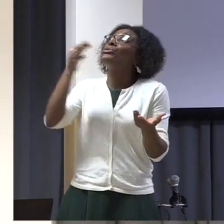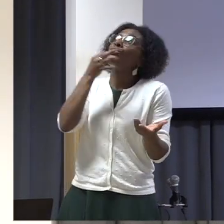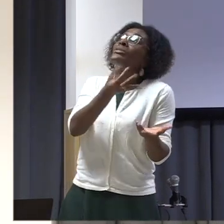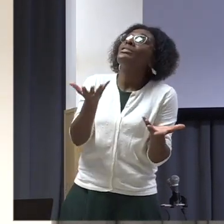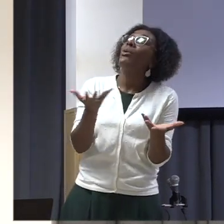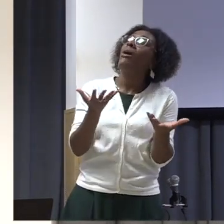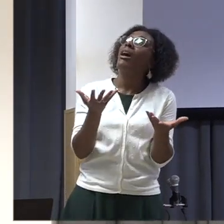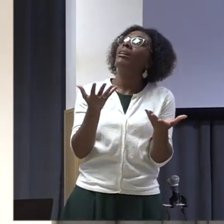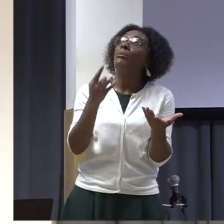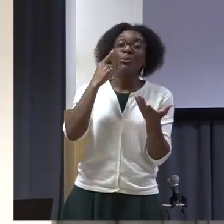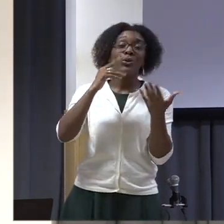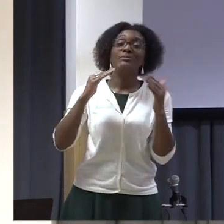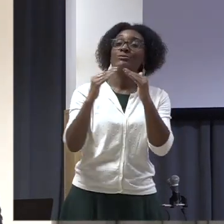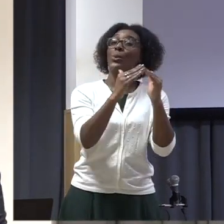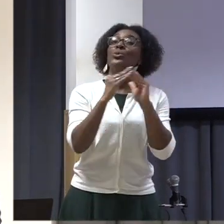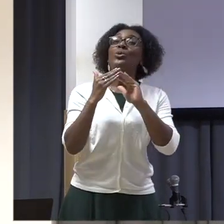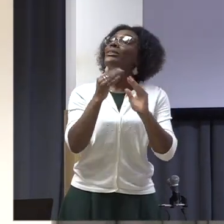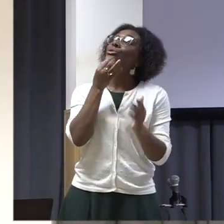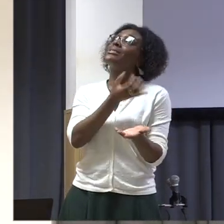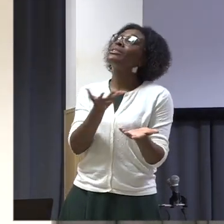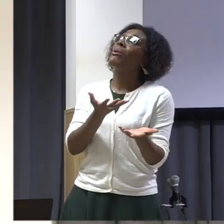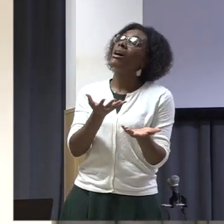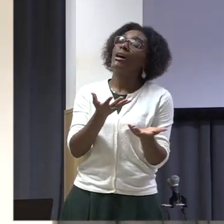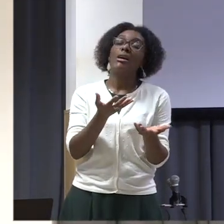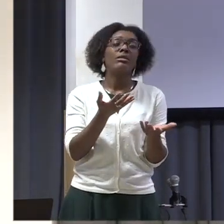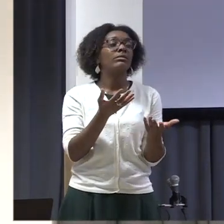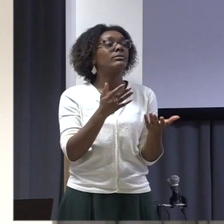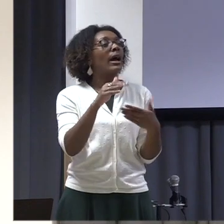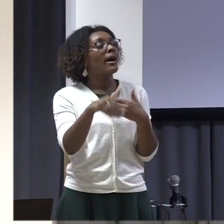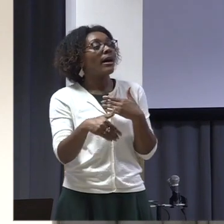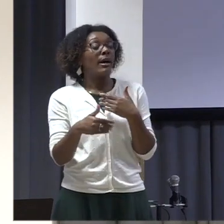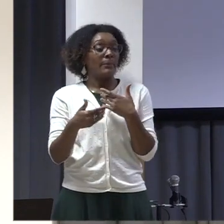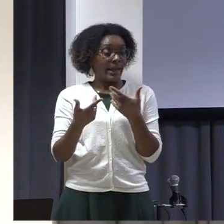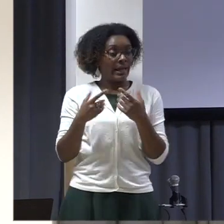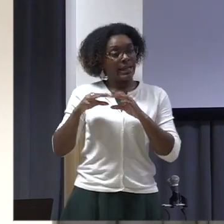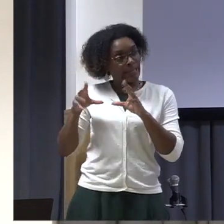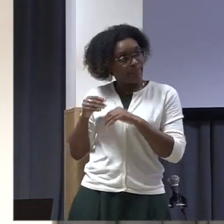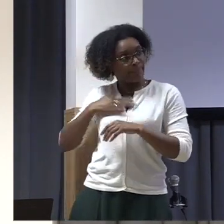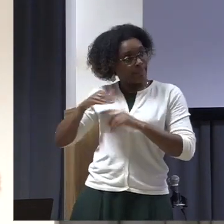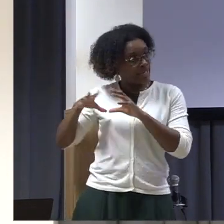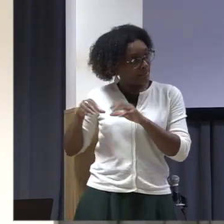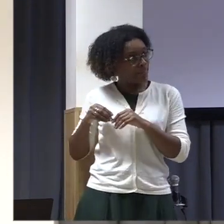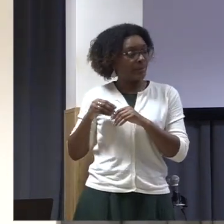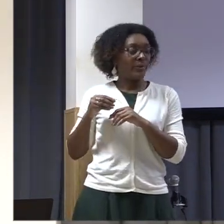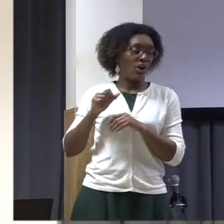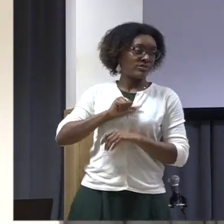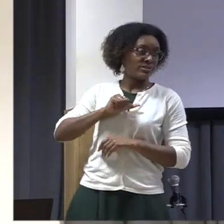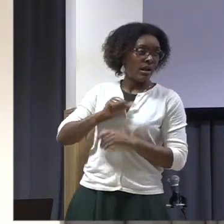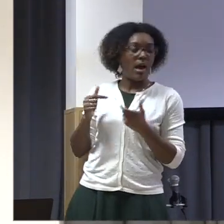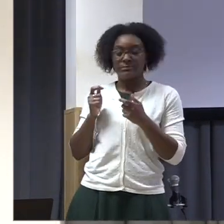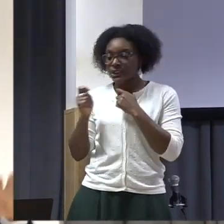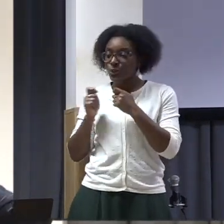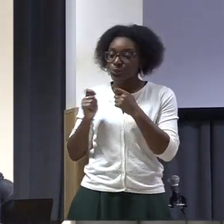pour la communauté et en fin d'année avec les dans l'équipe des ministères on avait j'avais expliqué que nous parlerons